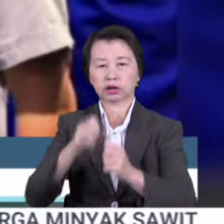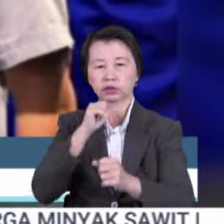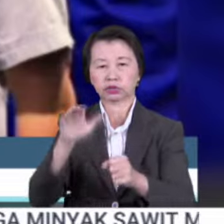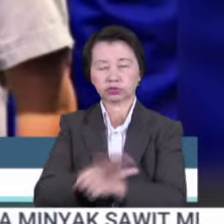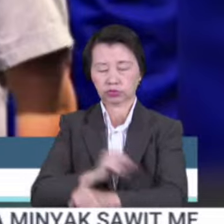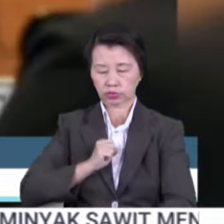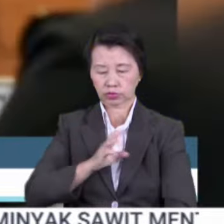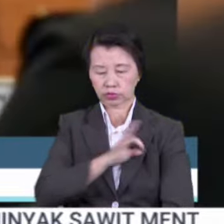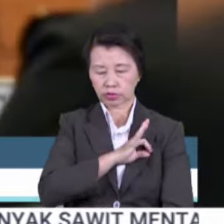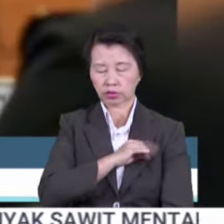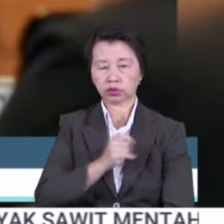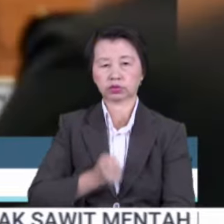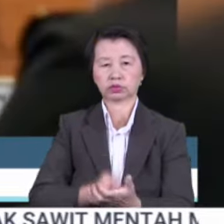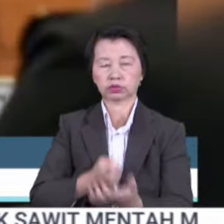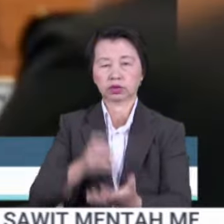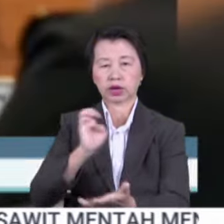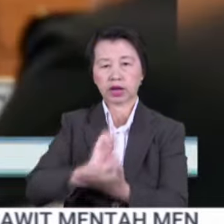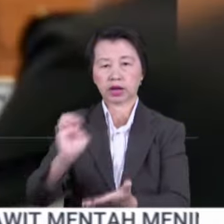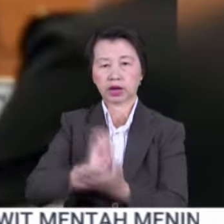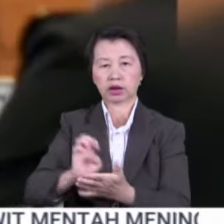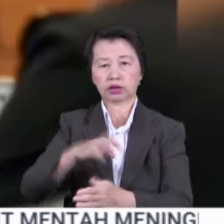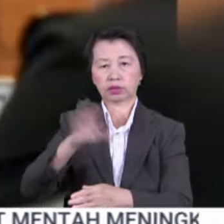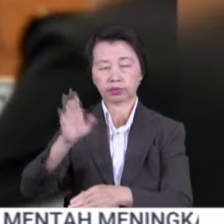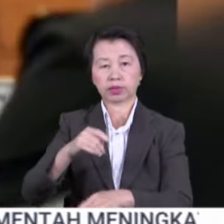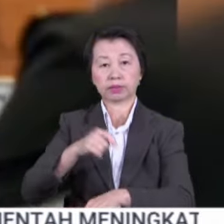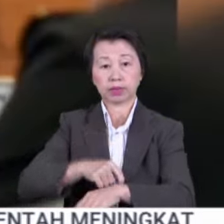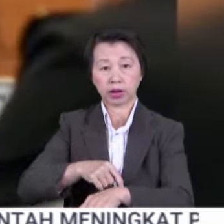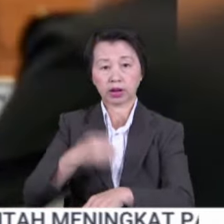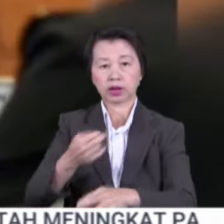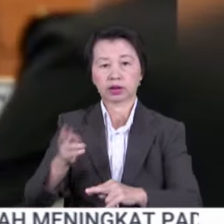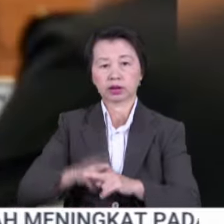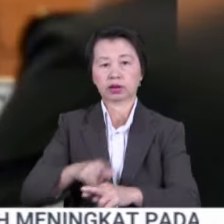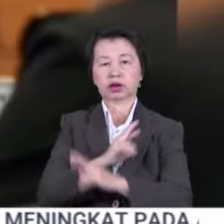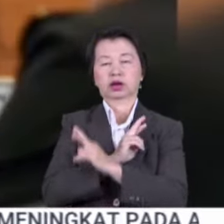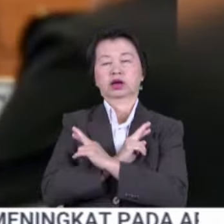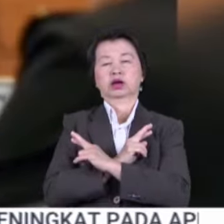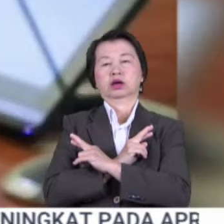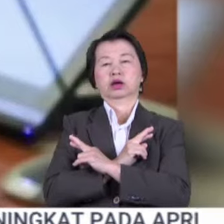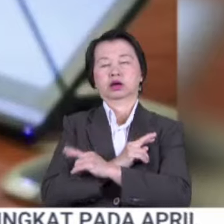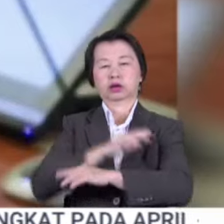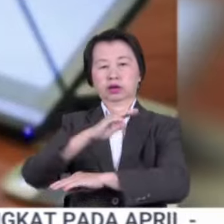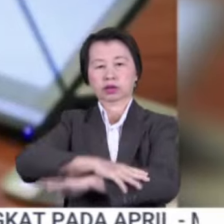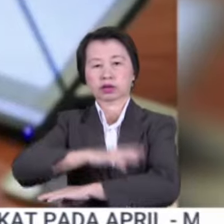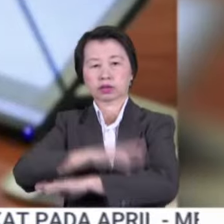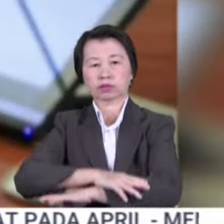staff dan tutan elang lebih massa juga menambah baik ruang reha dan keselek